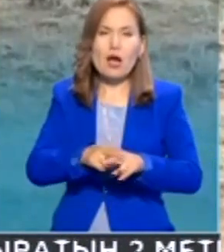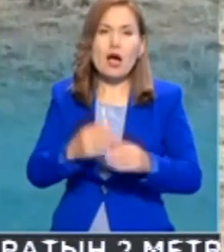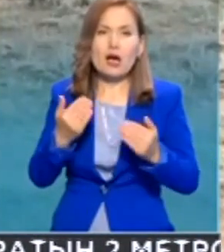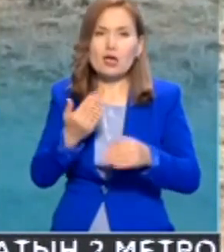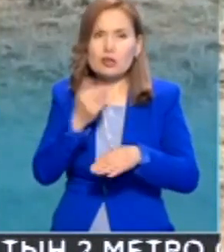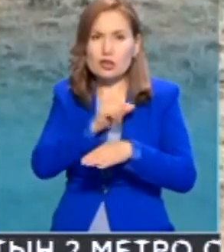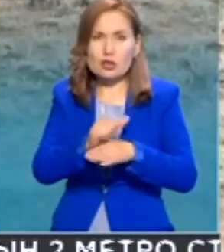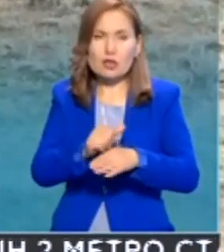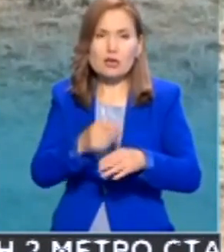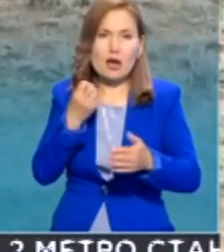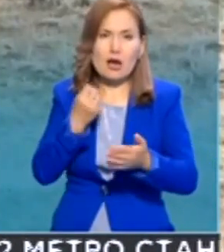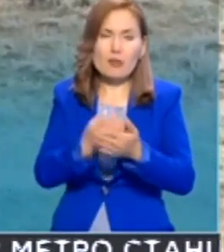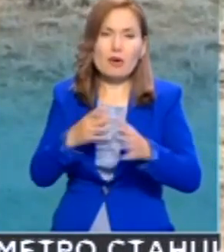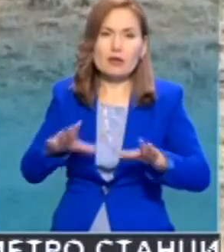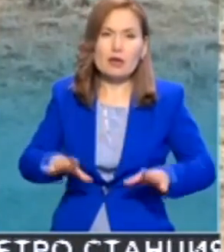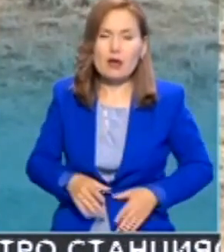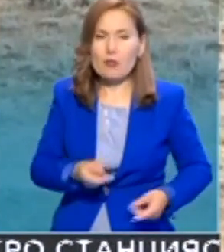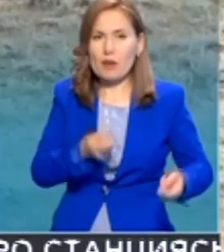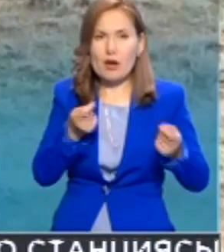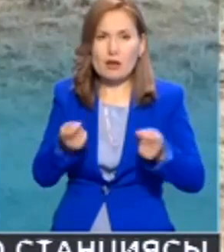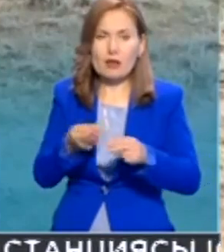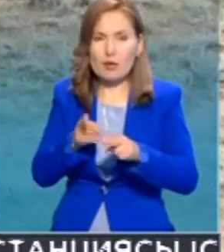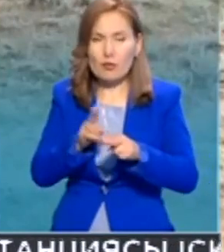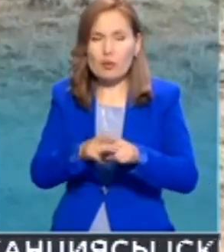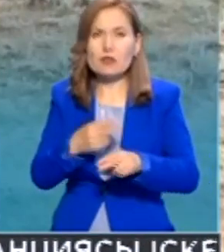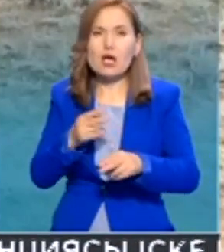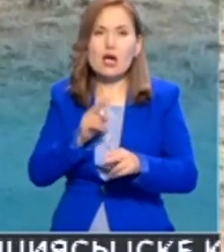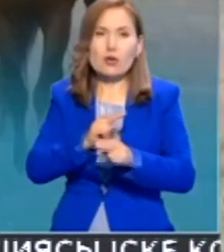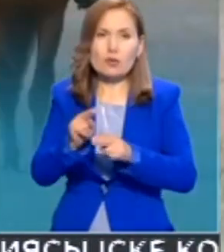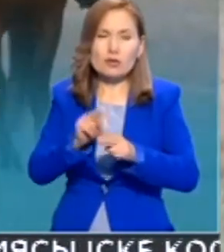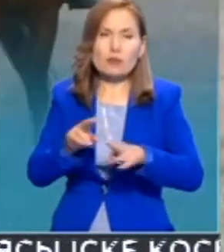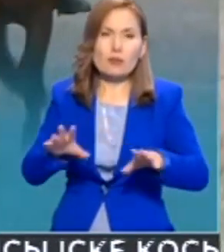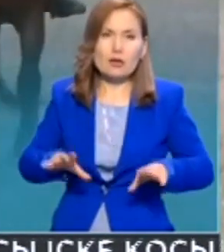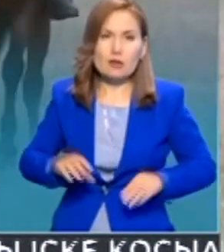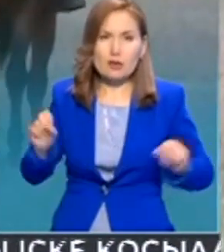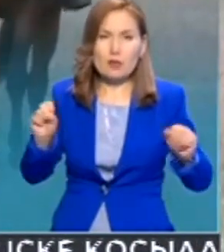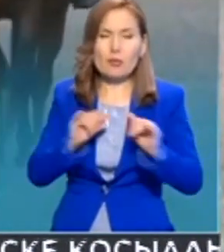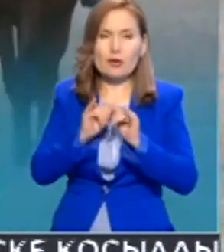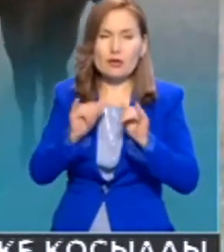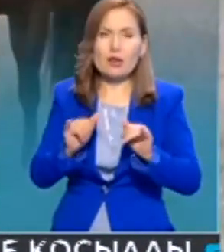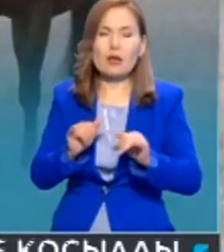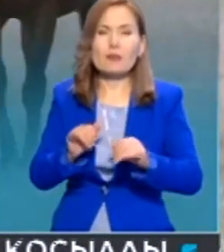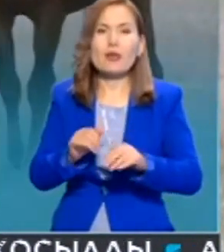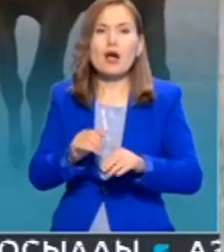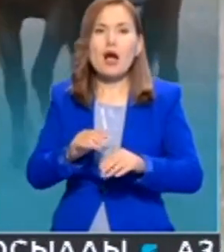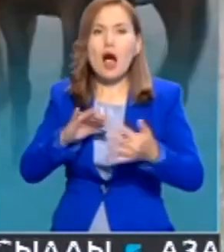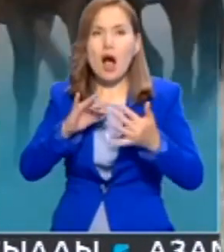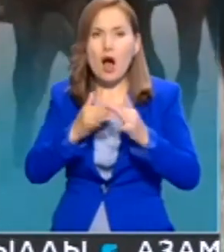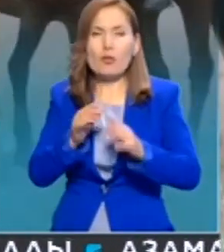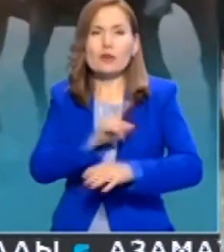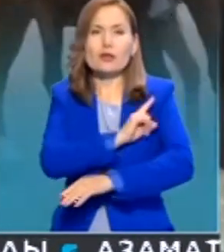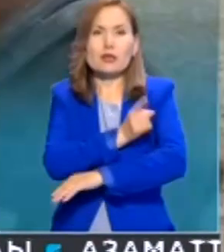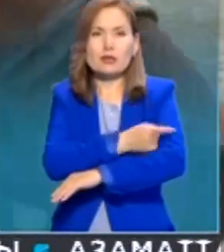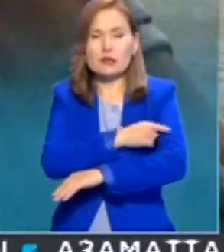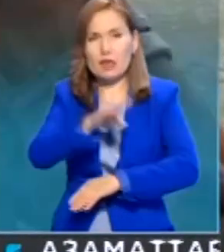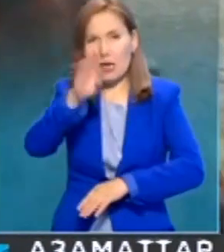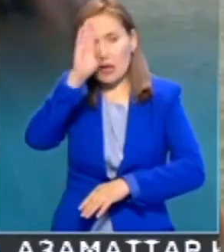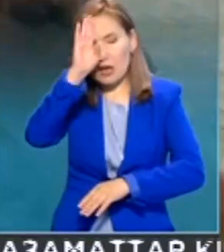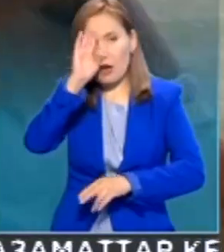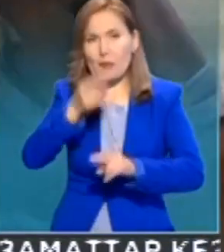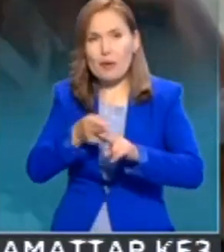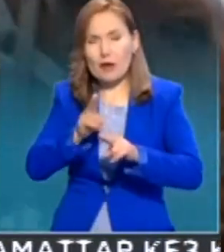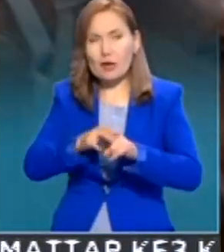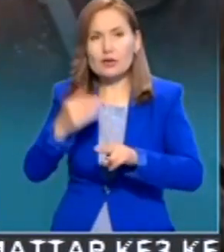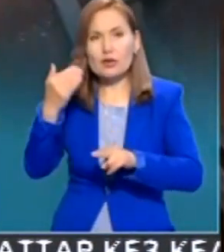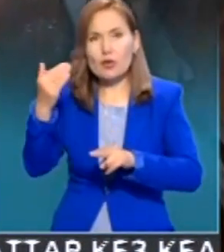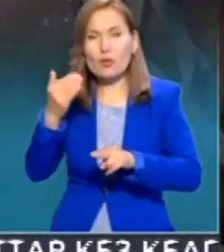болған жоқ, экипировка полный болған жоқ ол кезде. Солай жай-жай бастадық. Ауылдың жүректі де білекті жігіттерінің басын қосып жүрген Медет Бағдаулет.